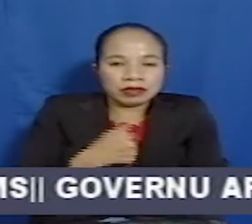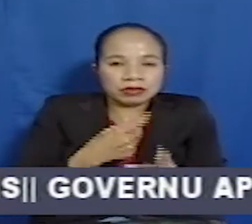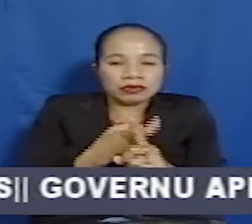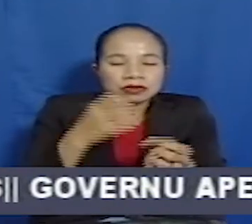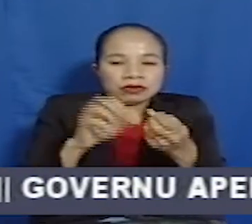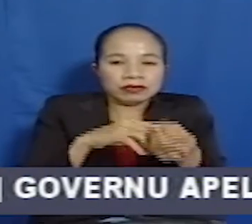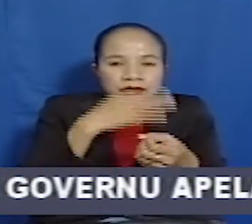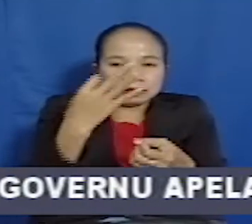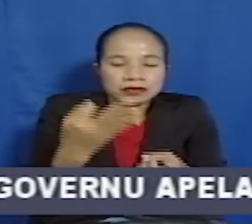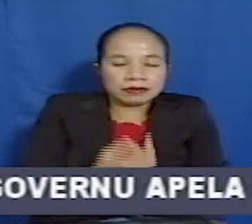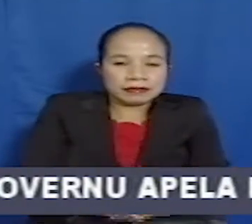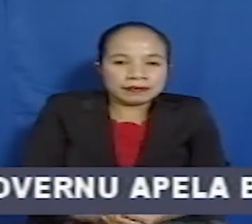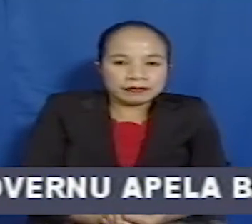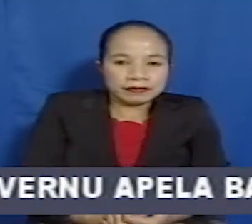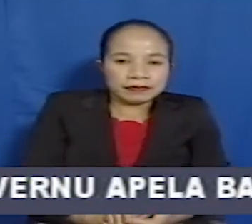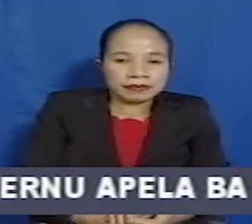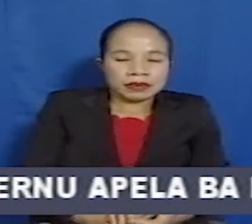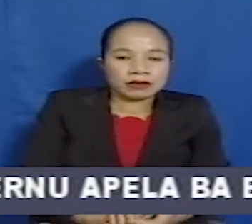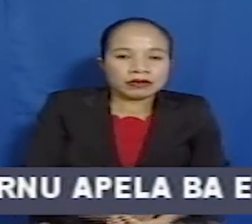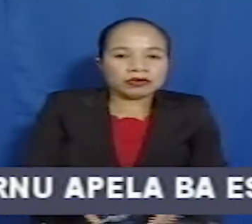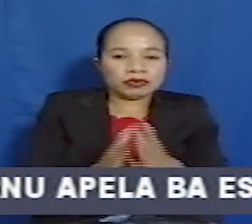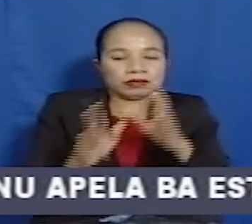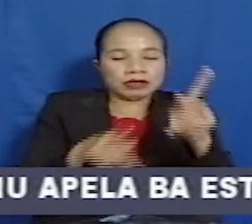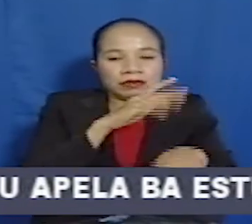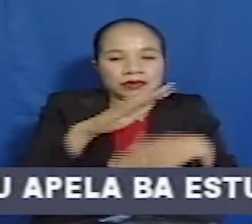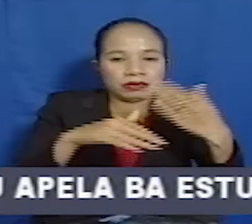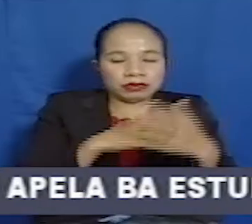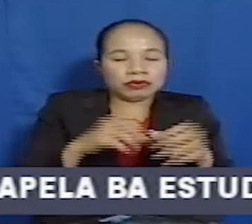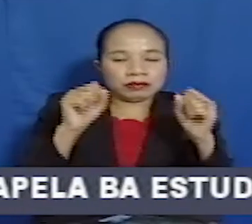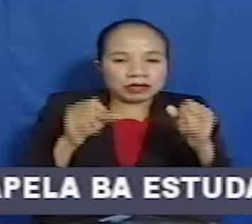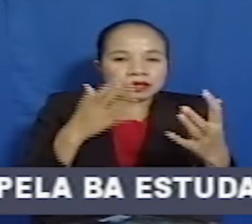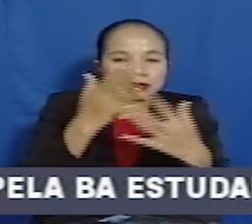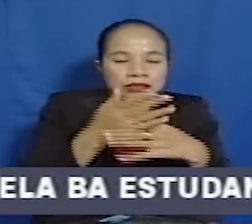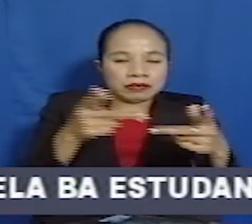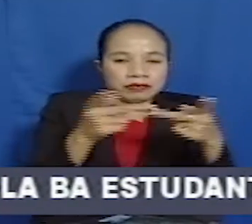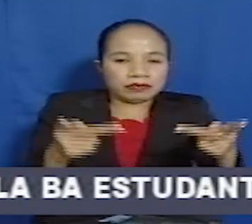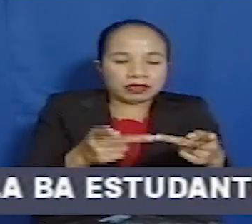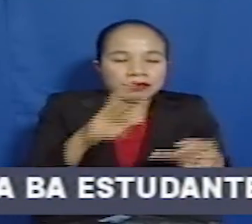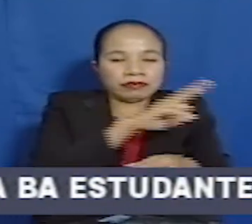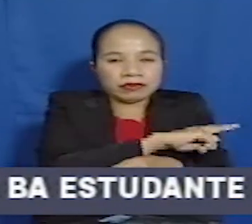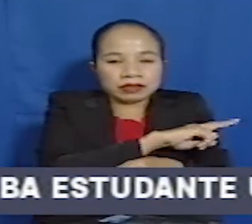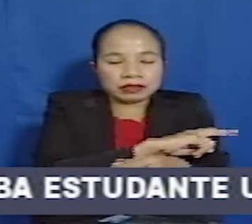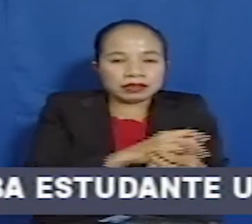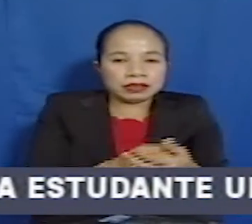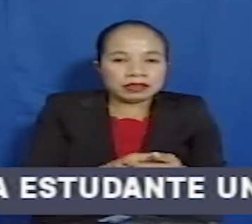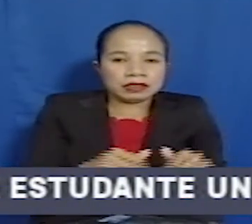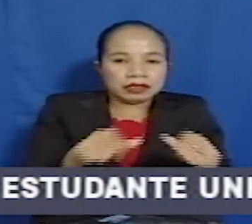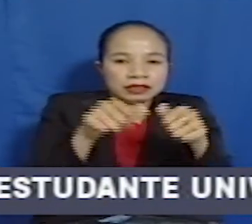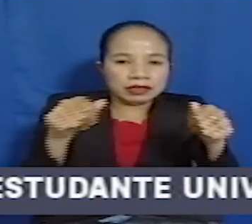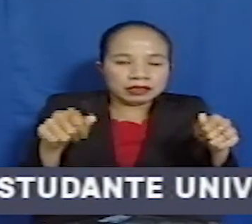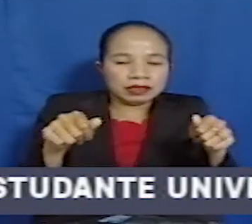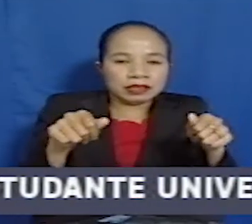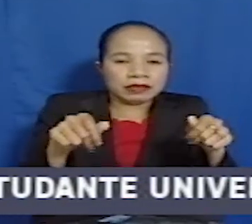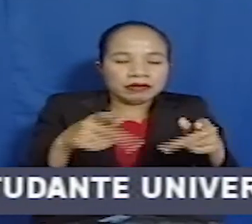risco COVID-19. Sa husu para hototu bela acesso ba iha fating imunizasaun AstraZeneca ninia ne, iha aldea,